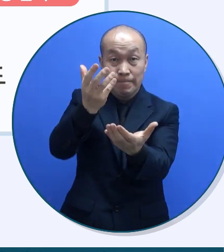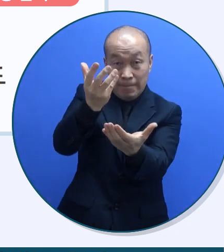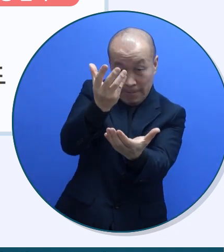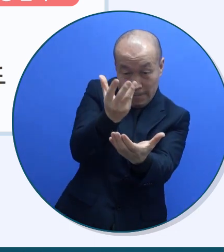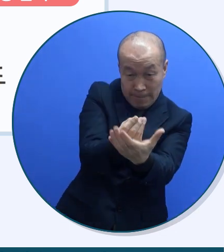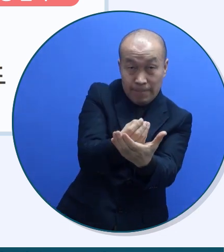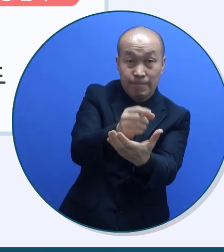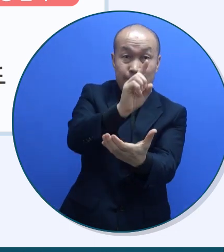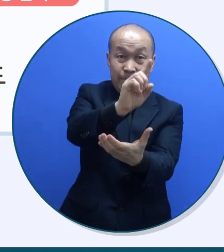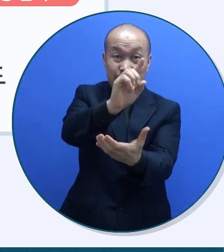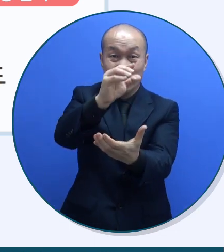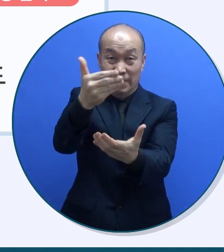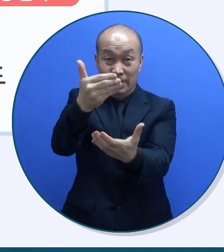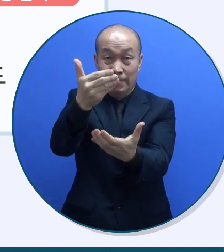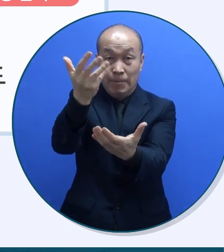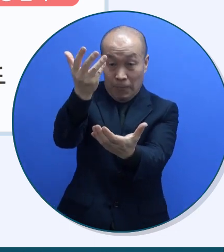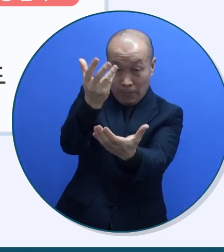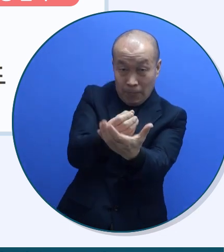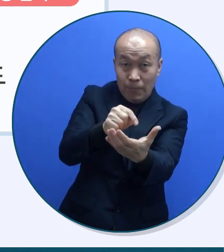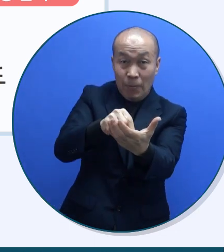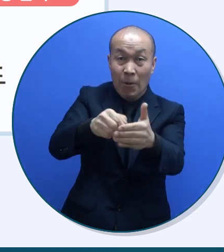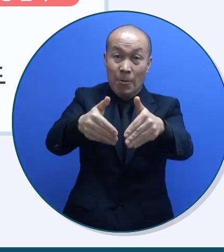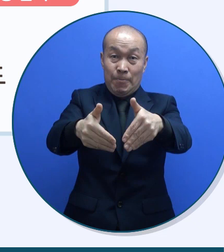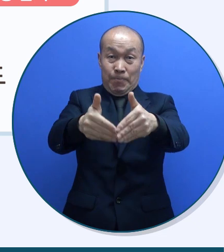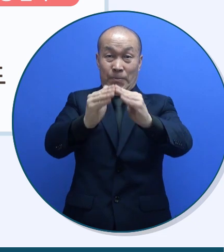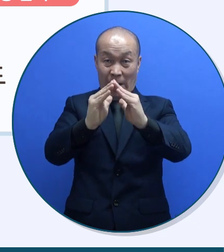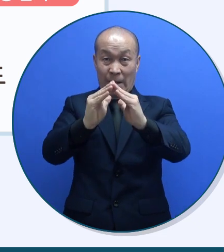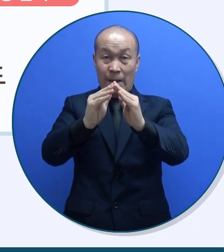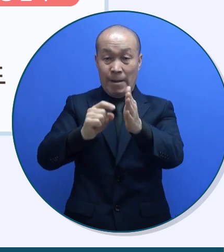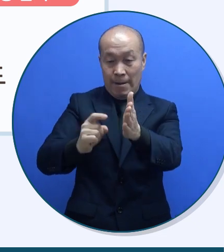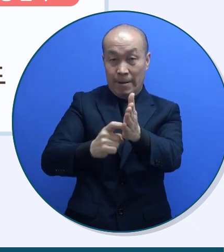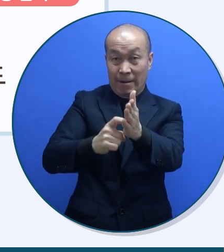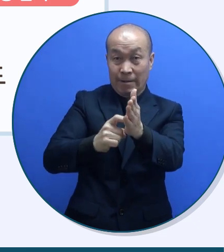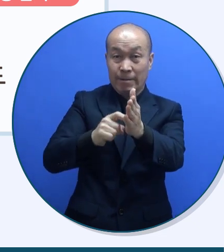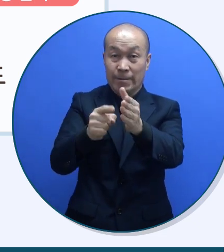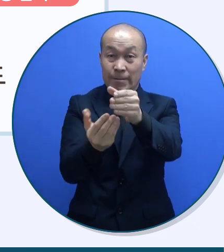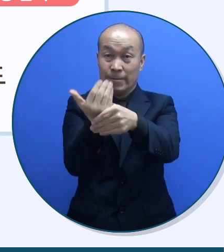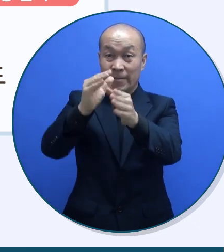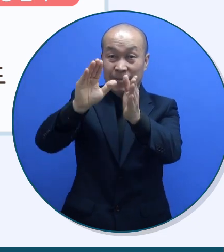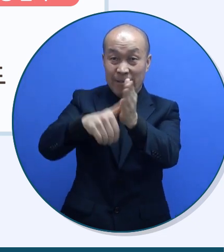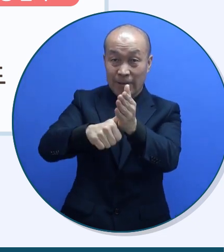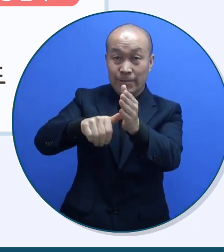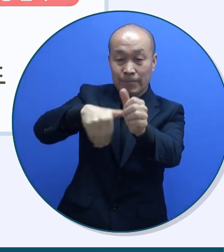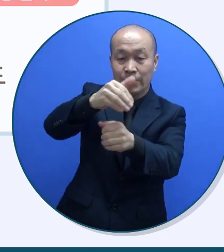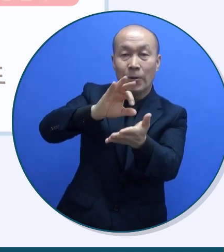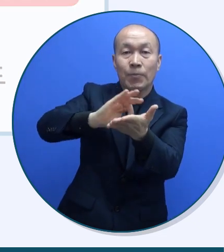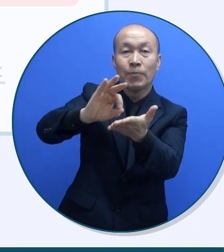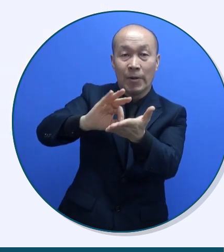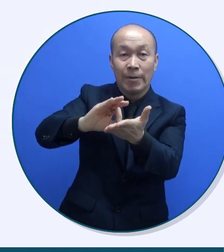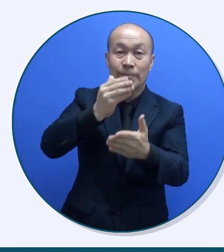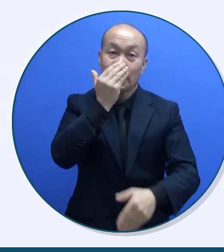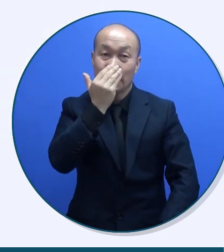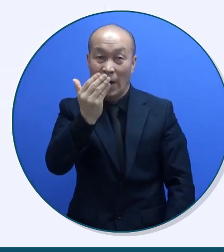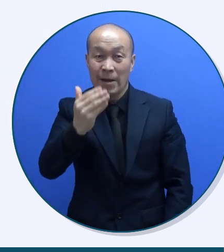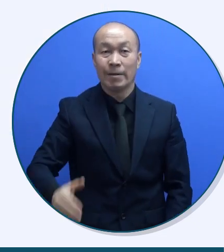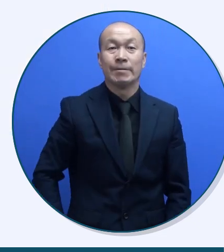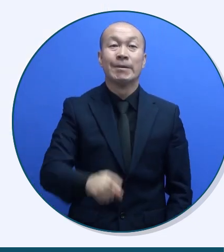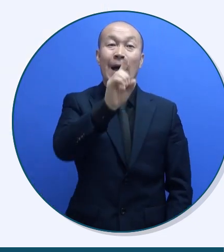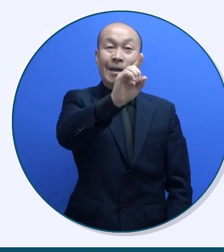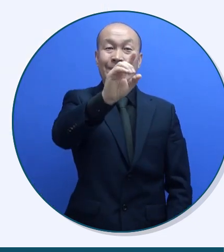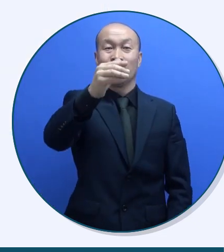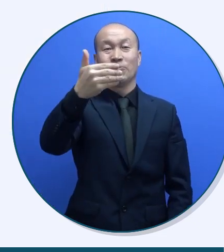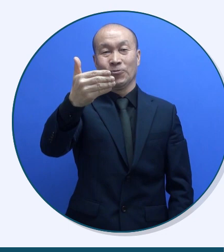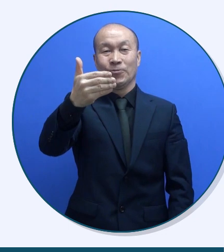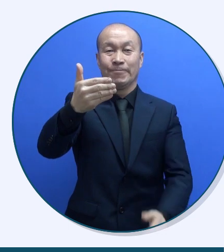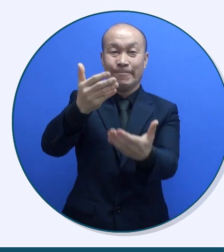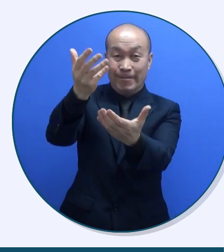원스토어를 통해 119 어플을 설치해 놓으면 응급상황 발생 시에 유용할 수 있습니다. 119 신고